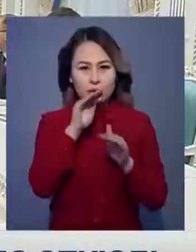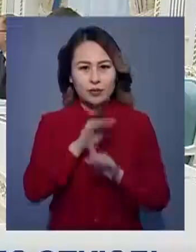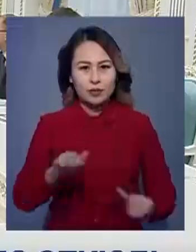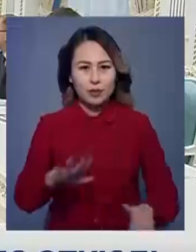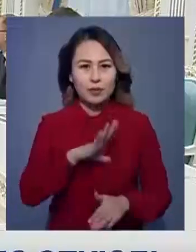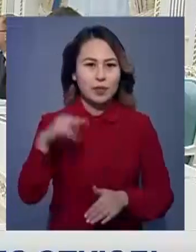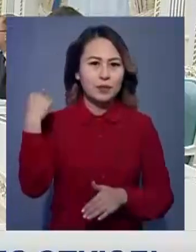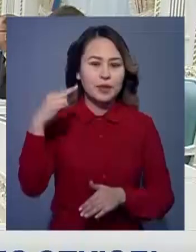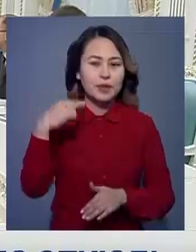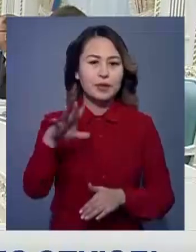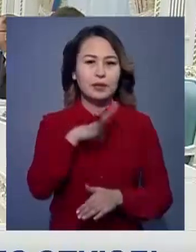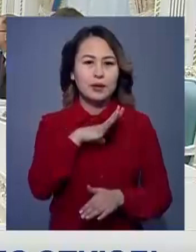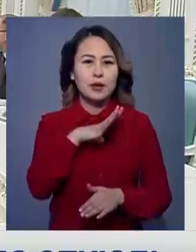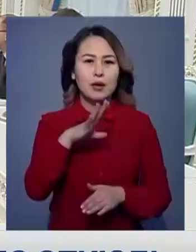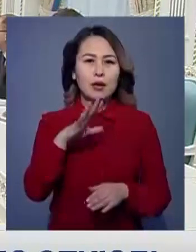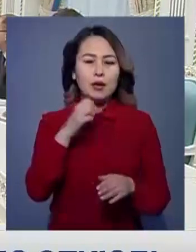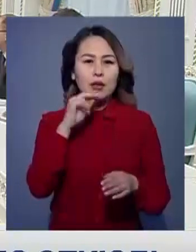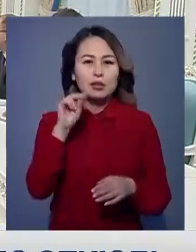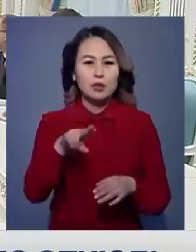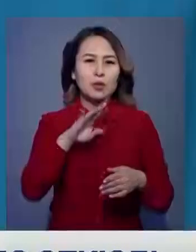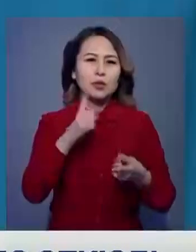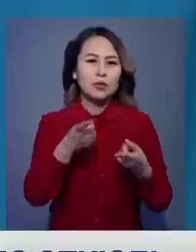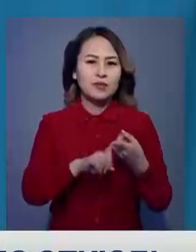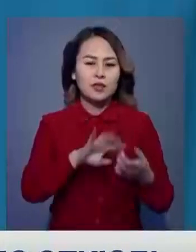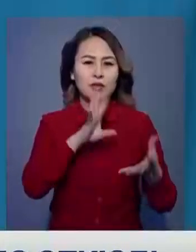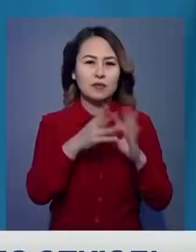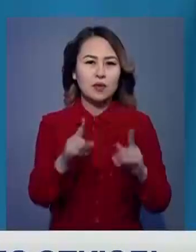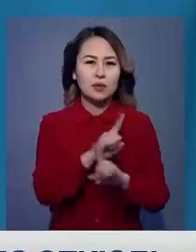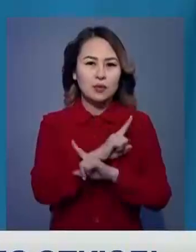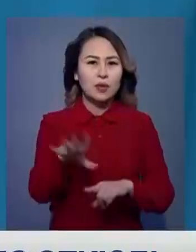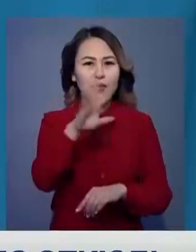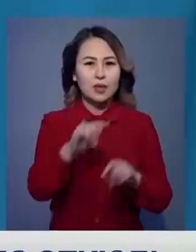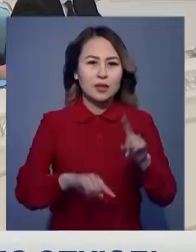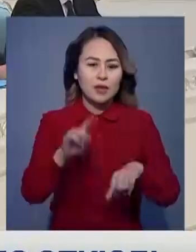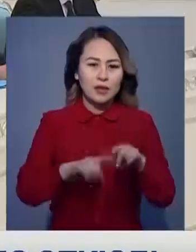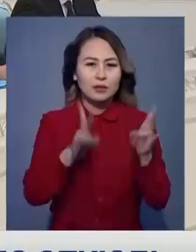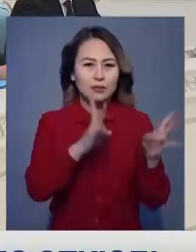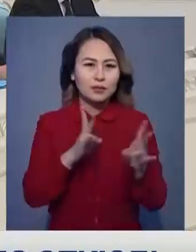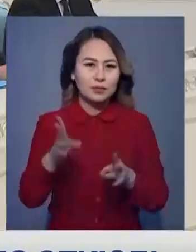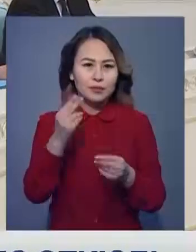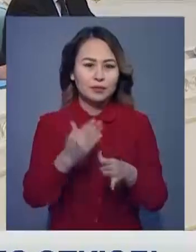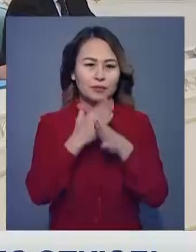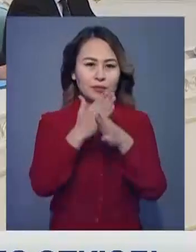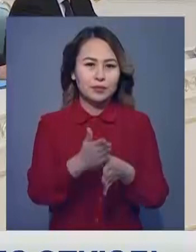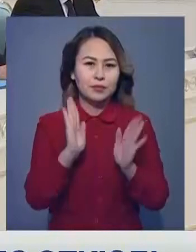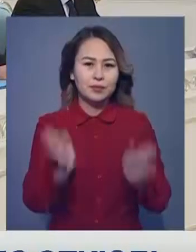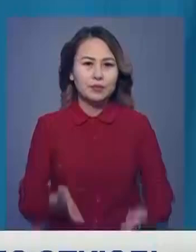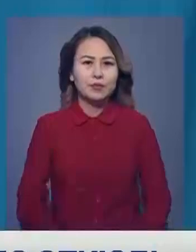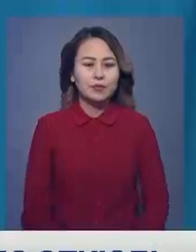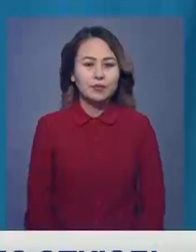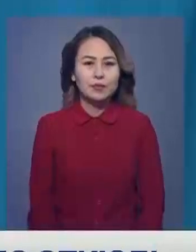бір минут үнсіздік жарияланды. Президент апаттан көз жұмғандардың туыстарына және зардап шеккендерге қаржылай қолдау көрсетіледі